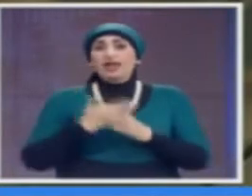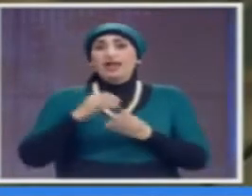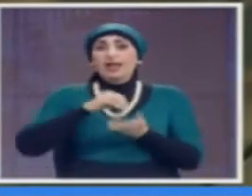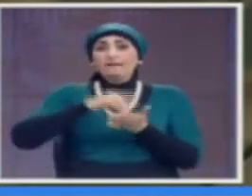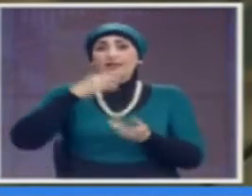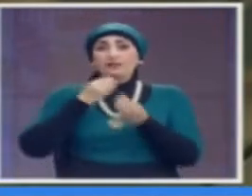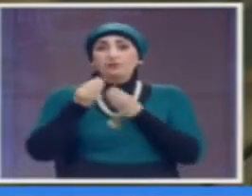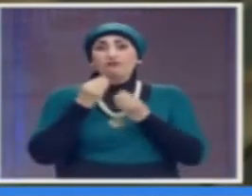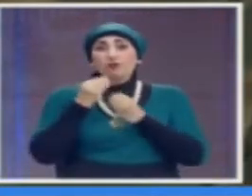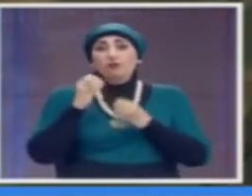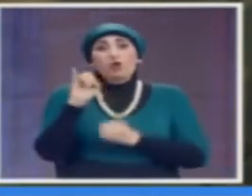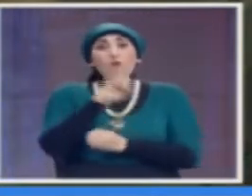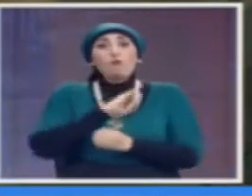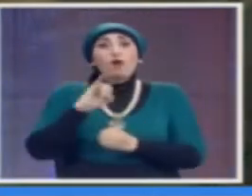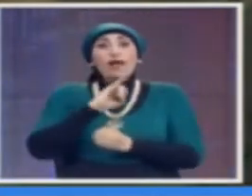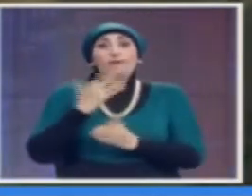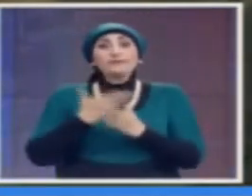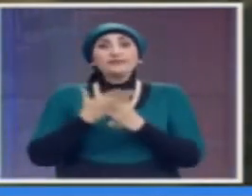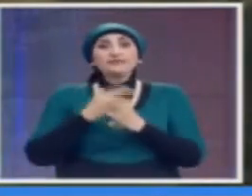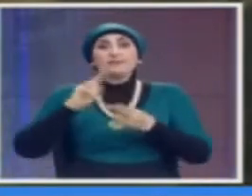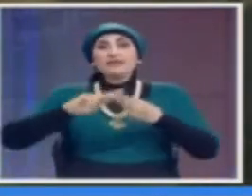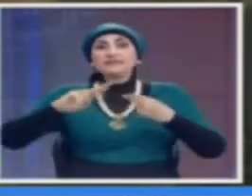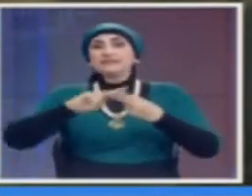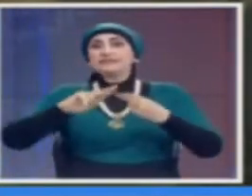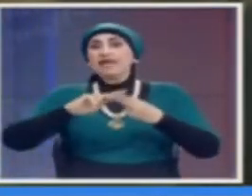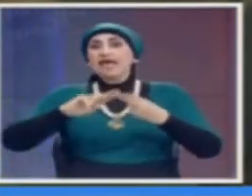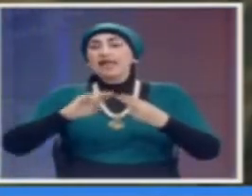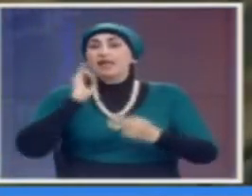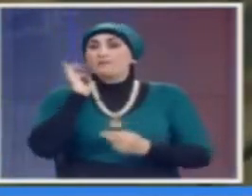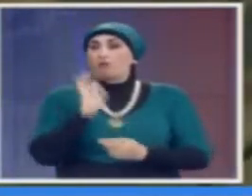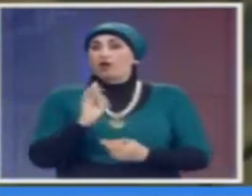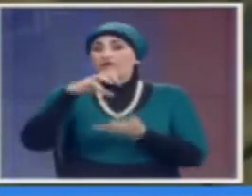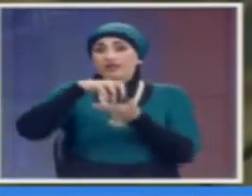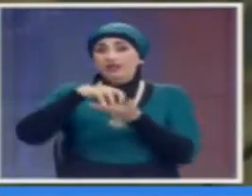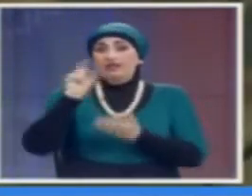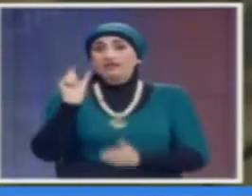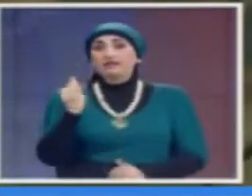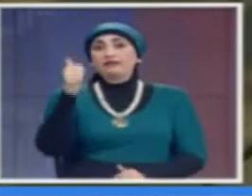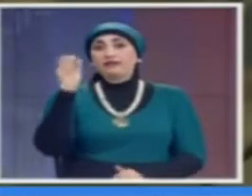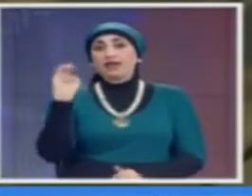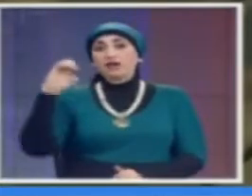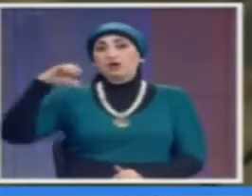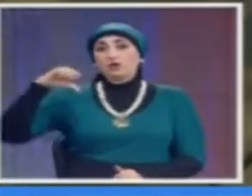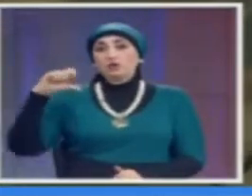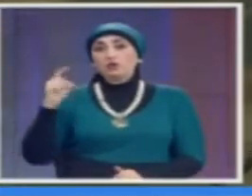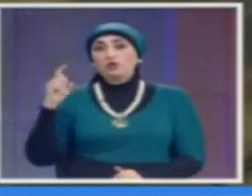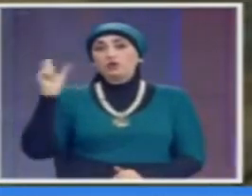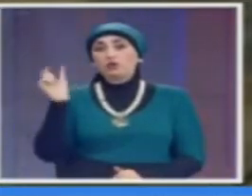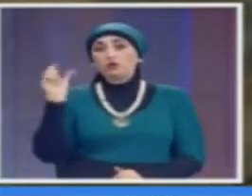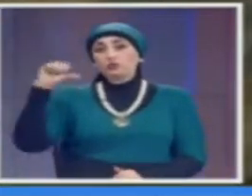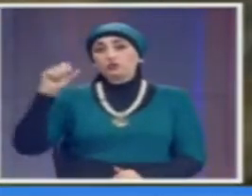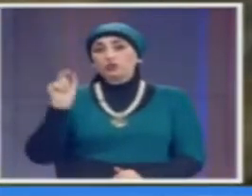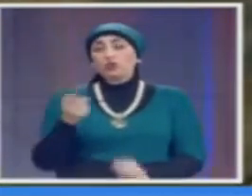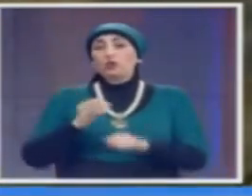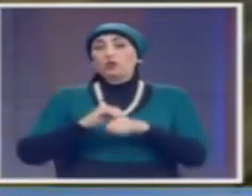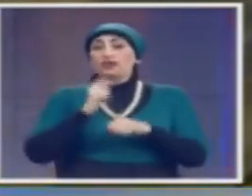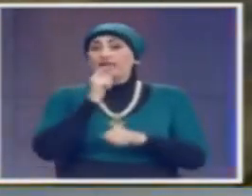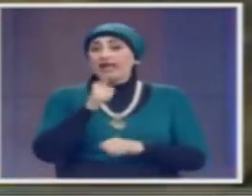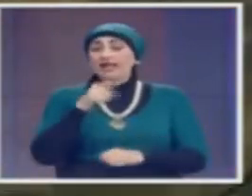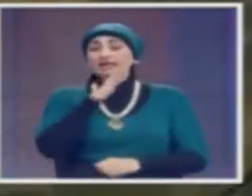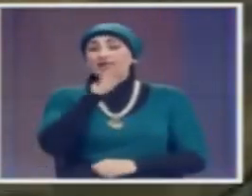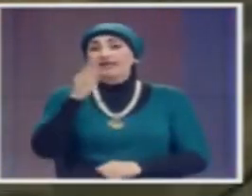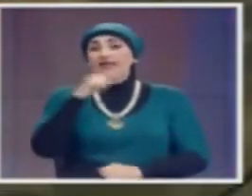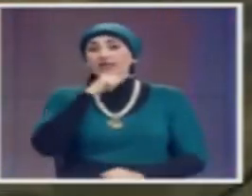على بدء مفاوضات جوهرية للتوصل إلى حل سلمي للنزاع في إقليم ناغورنو كاراباخ بحسب ما أعلنته